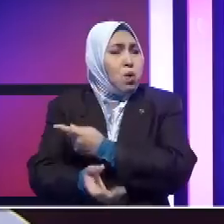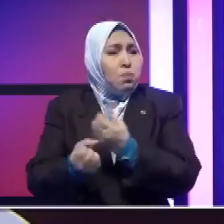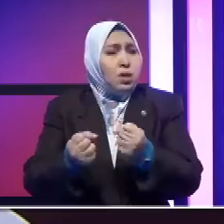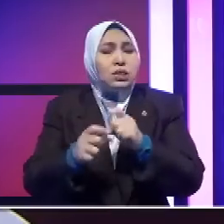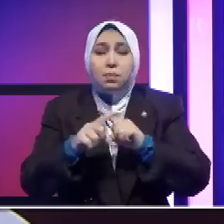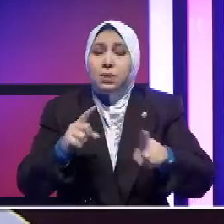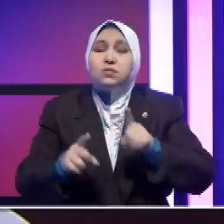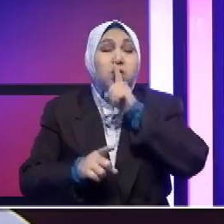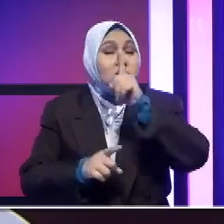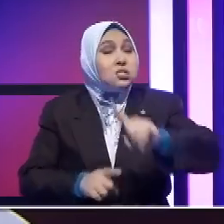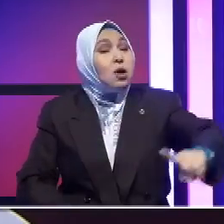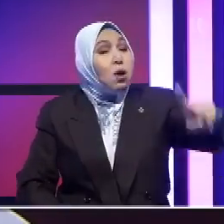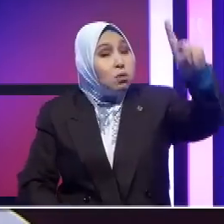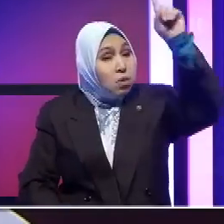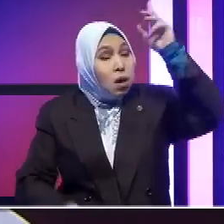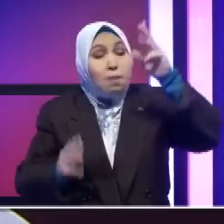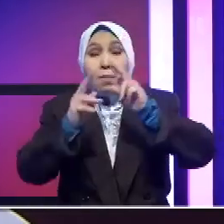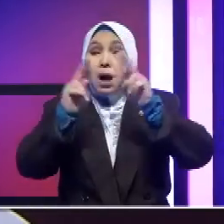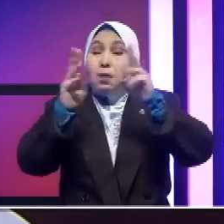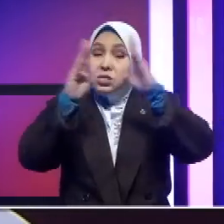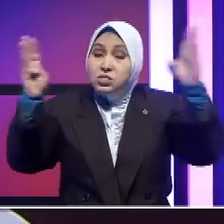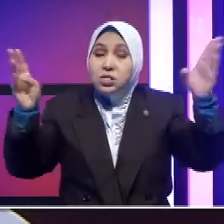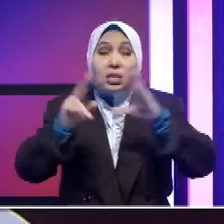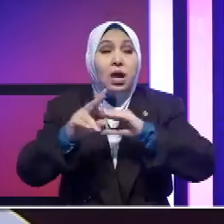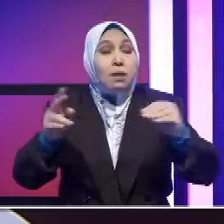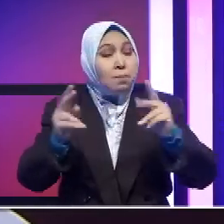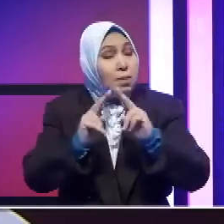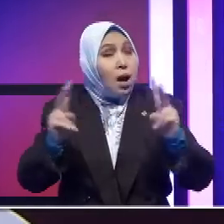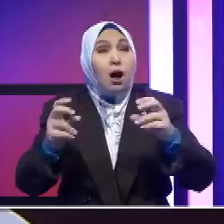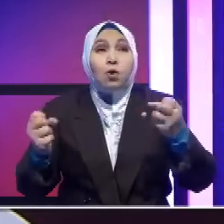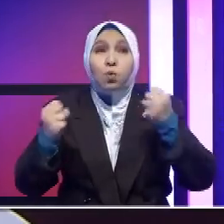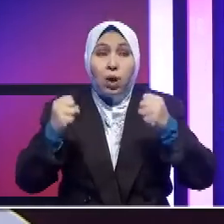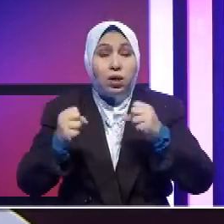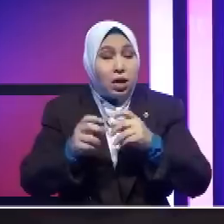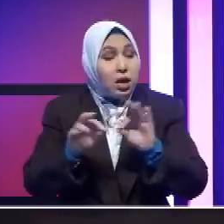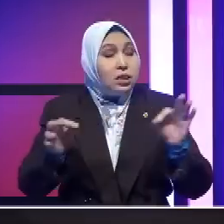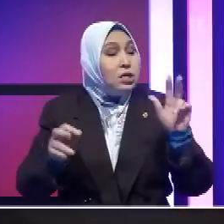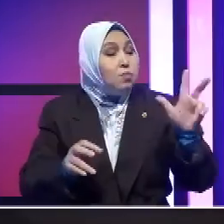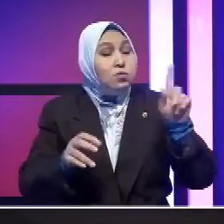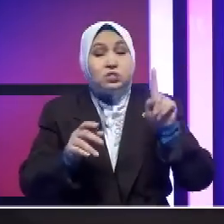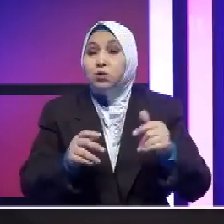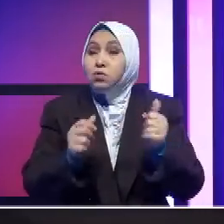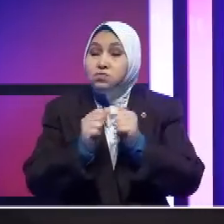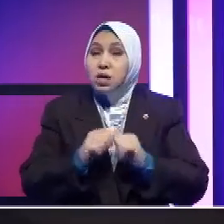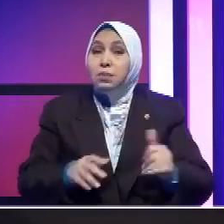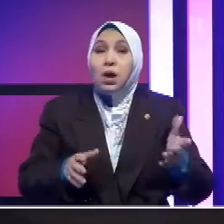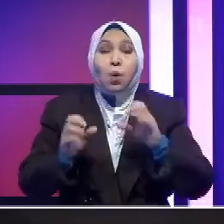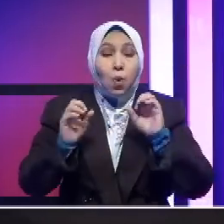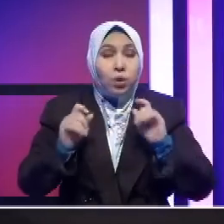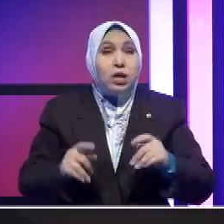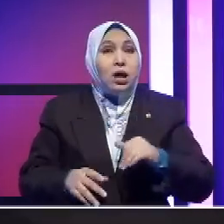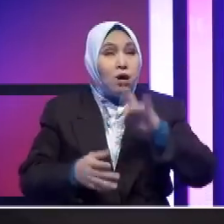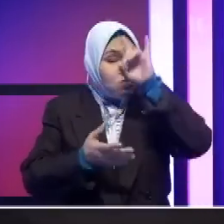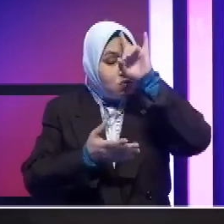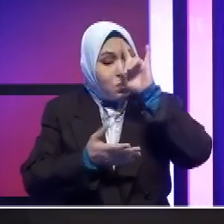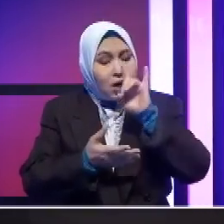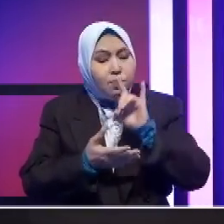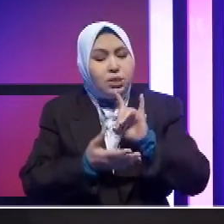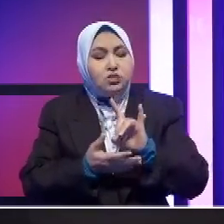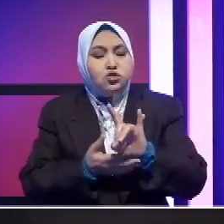Allah maha besar dan maha kuat. Ayat 31 bersama Ustaz Tirmizi. Baik. A'udzubillahi